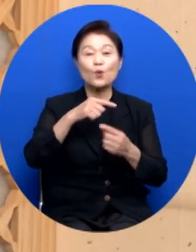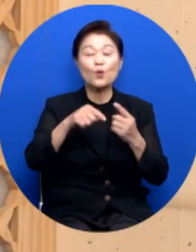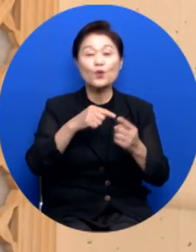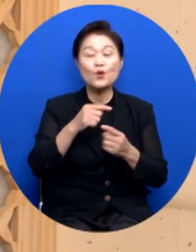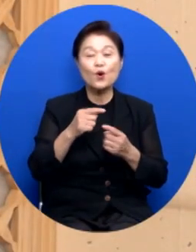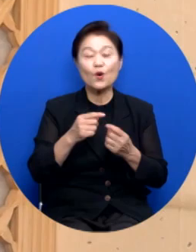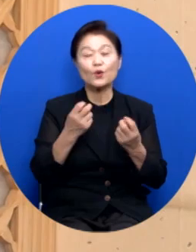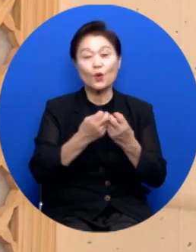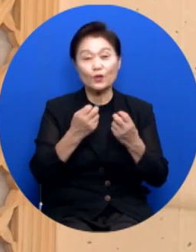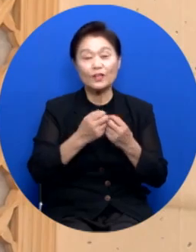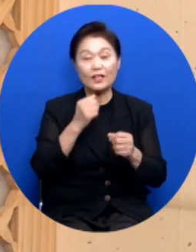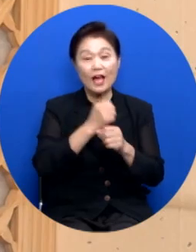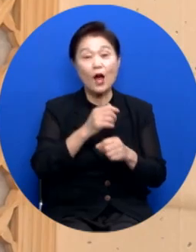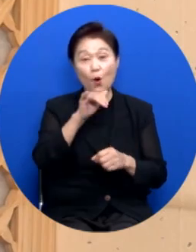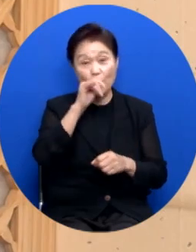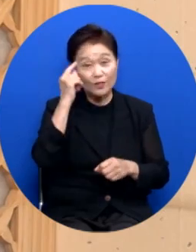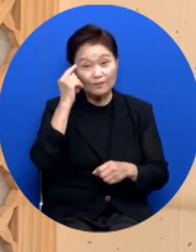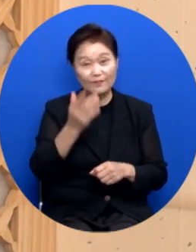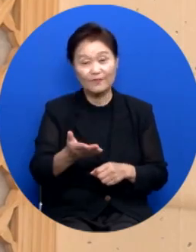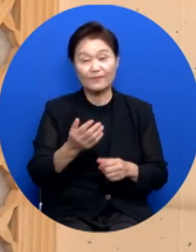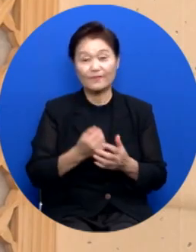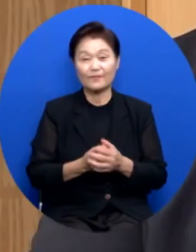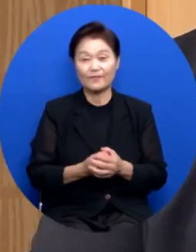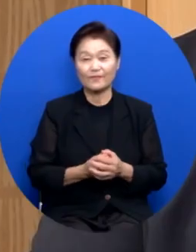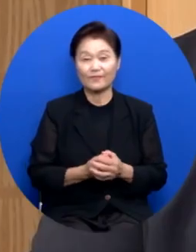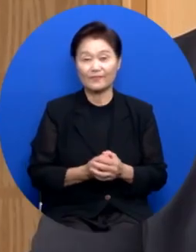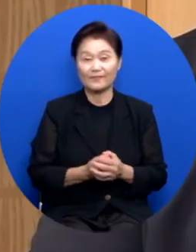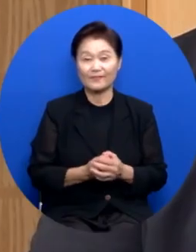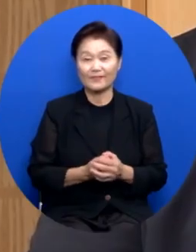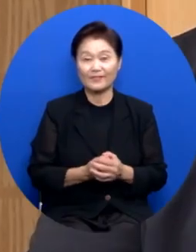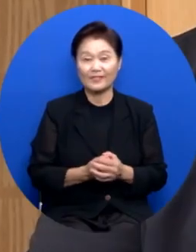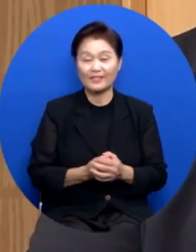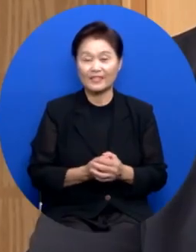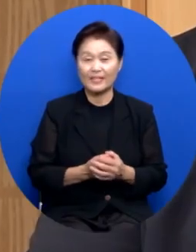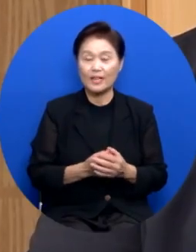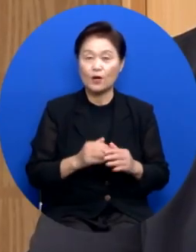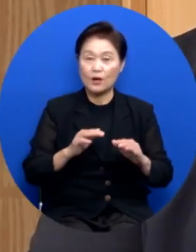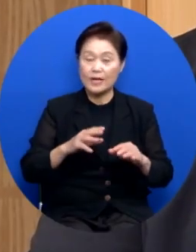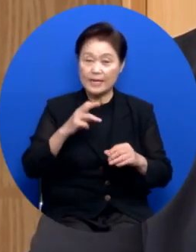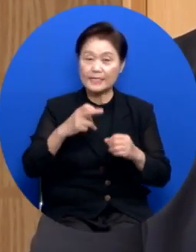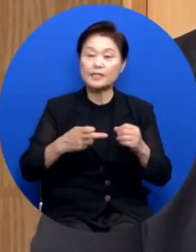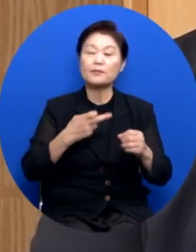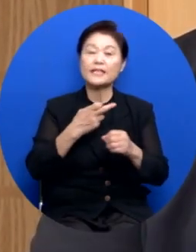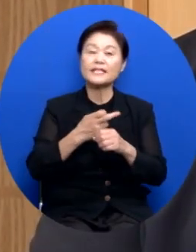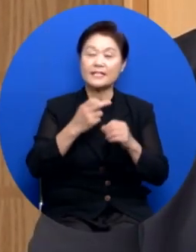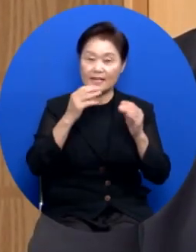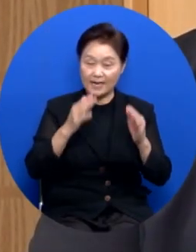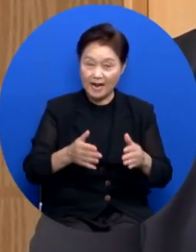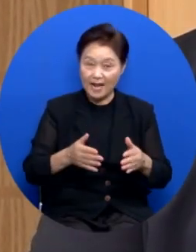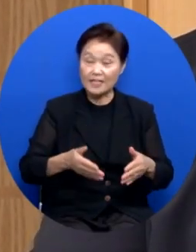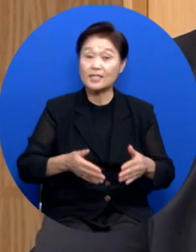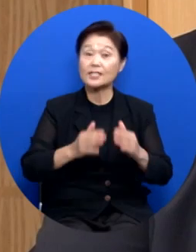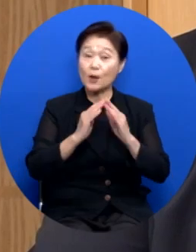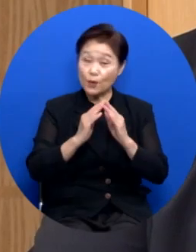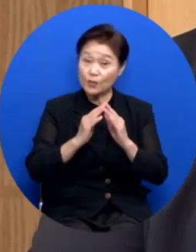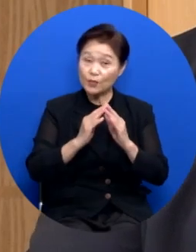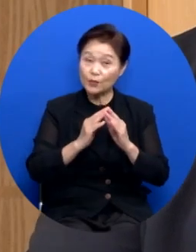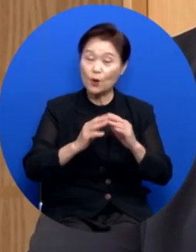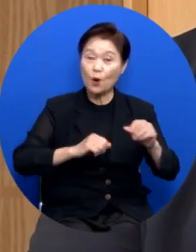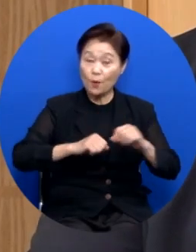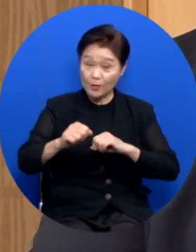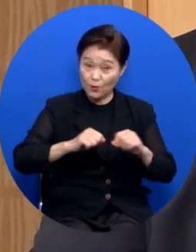있는지도 좀 직접 소개를 좀 해 주십시오네 저희가 이제 12년 동안 빅콰이어 창단되고 그 지금